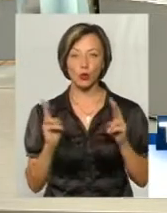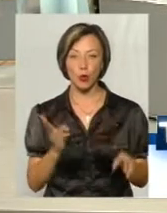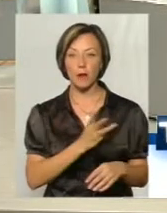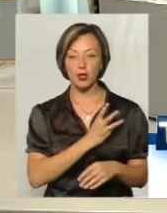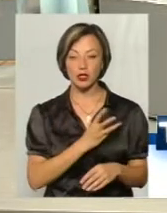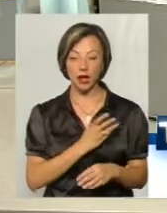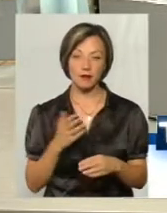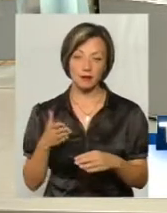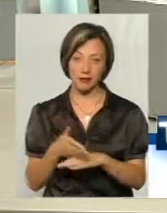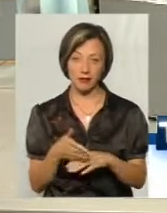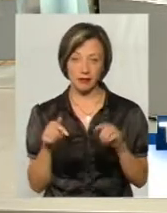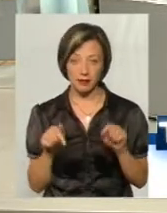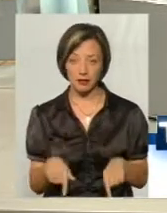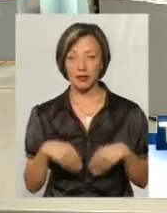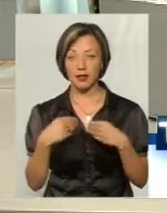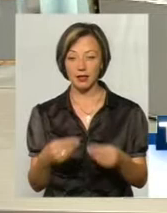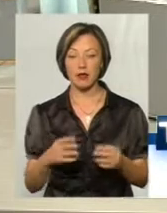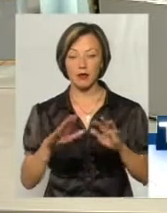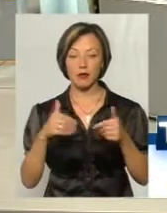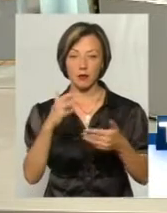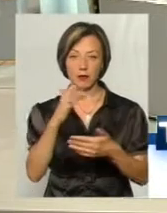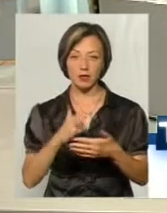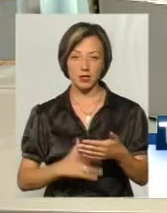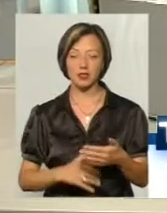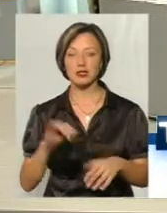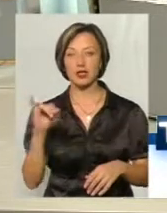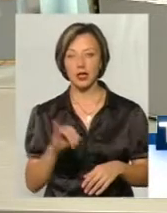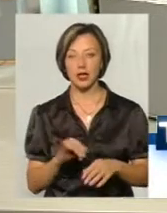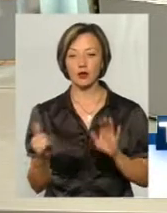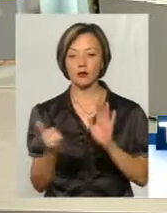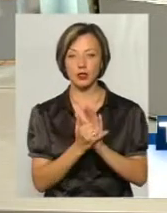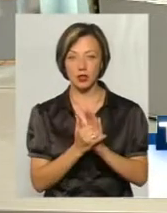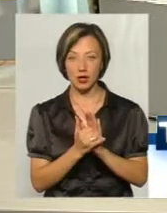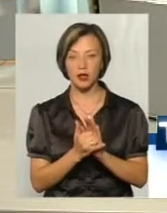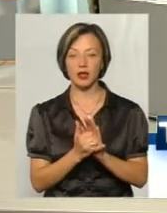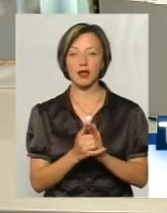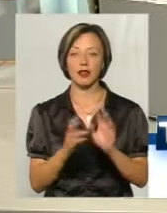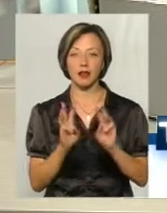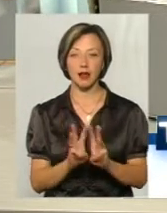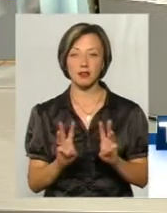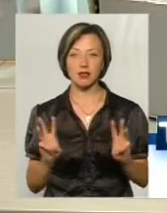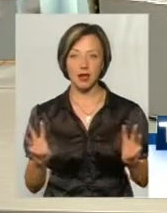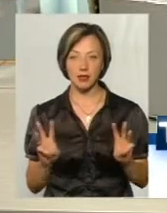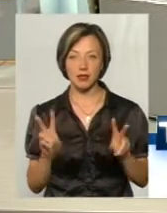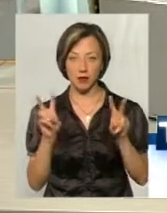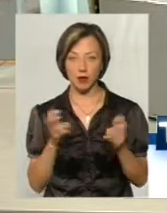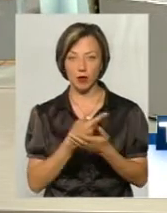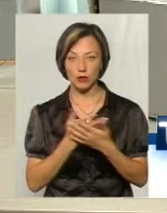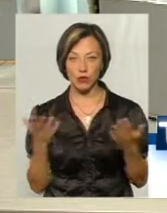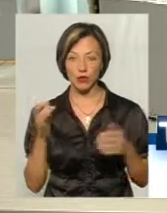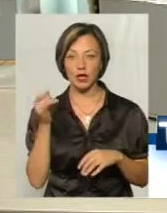зайти, той надає свої пропозиції і розміщує їх на сайті ProZorro, і